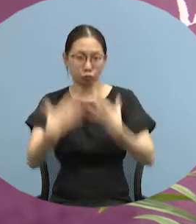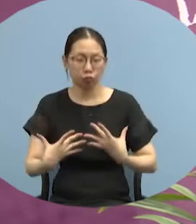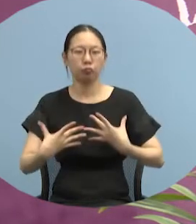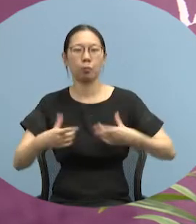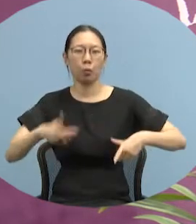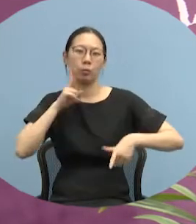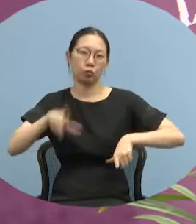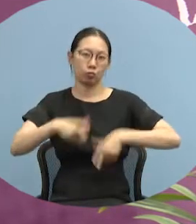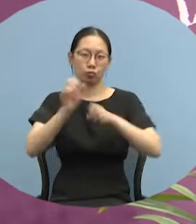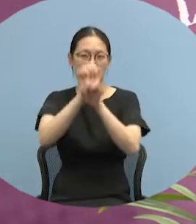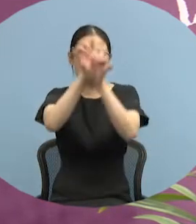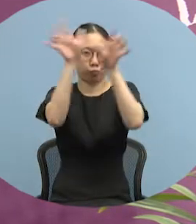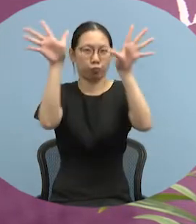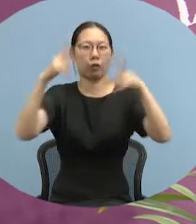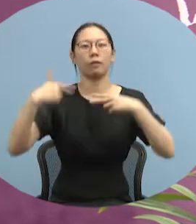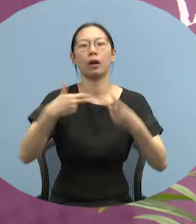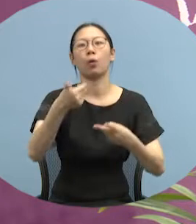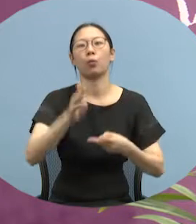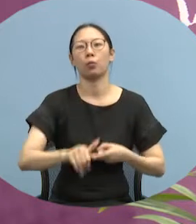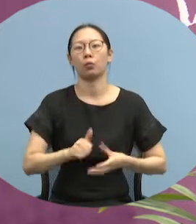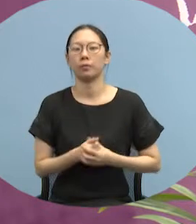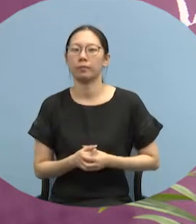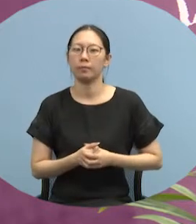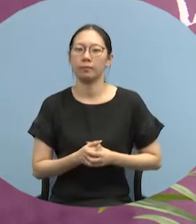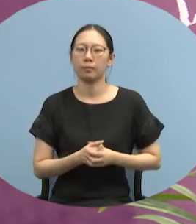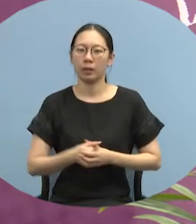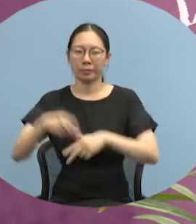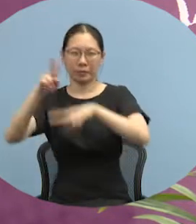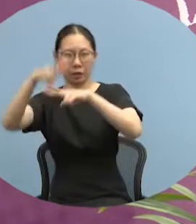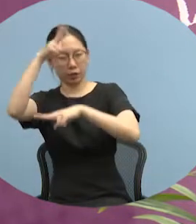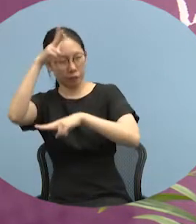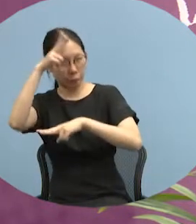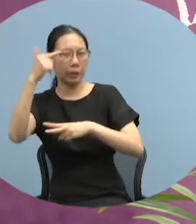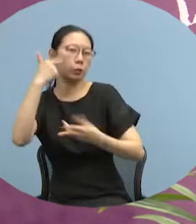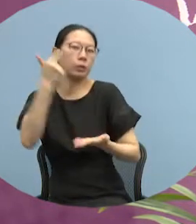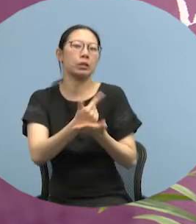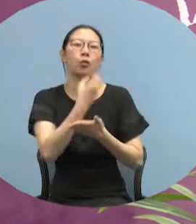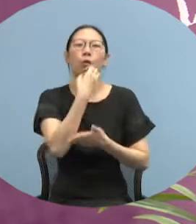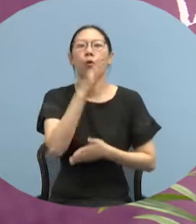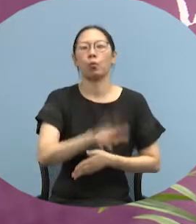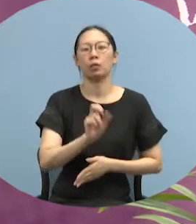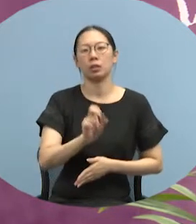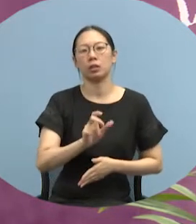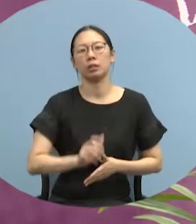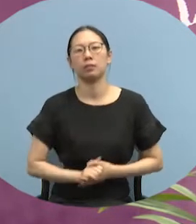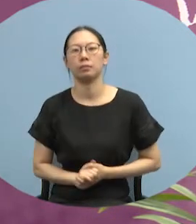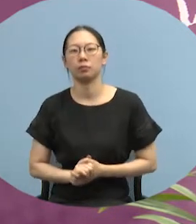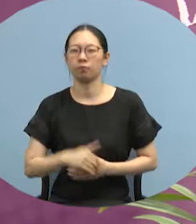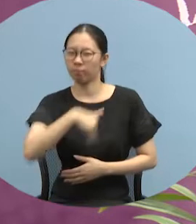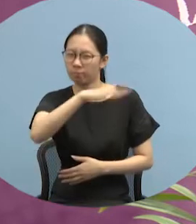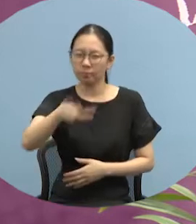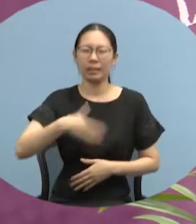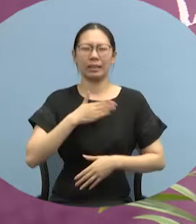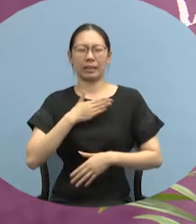茂，香港肯定會繼續成為國家的掌上明珠。所以大家就根本不需